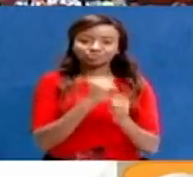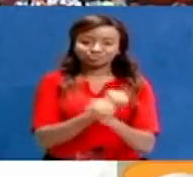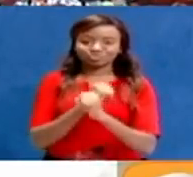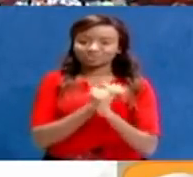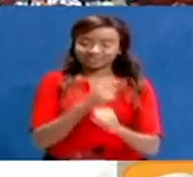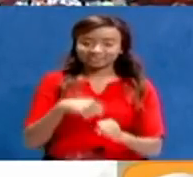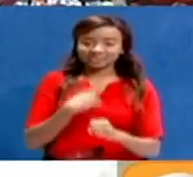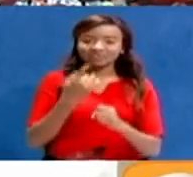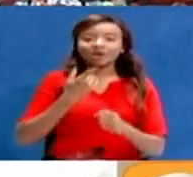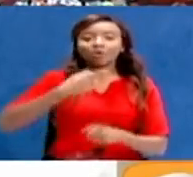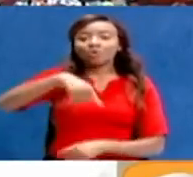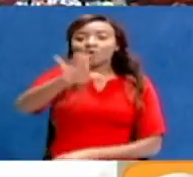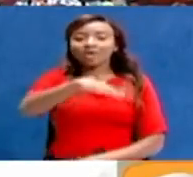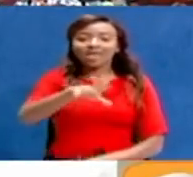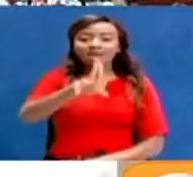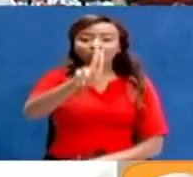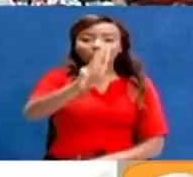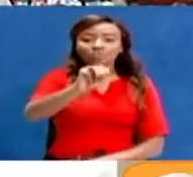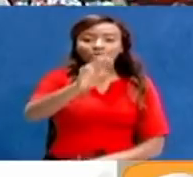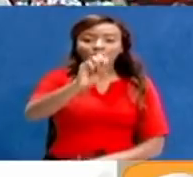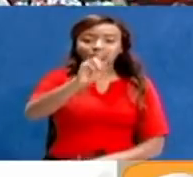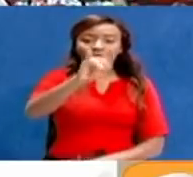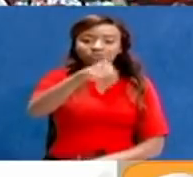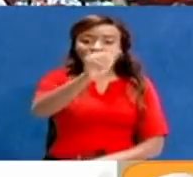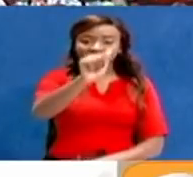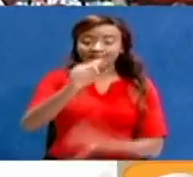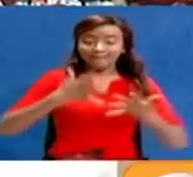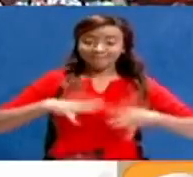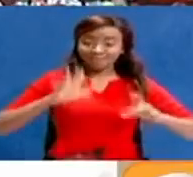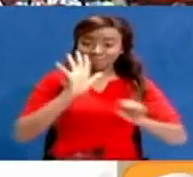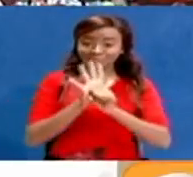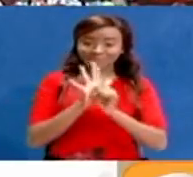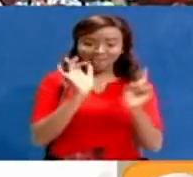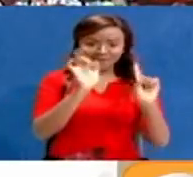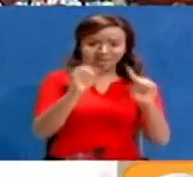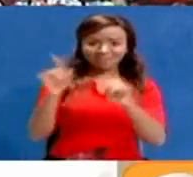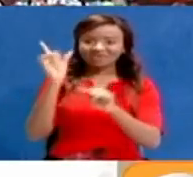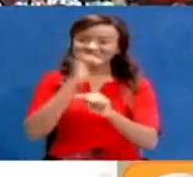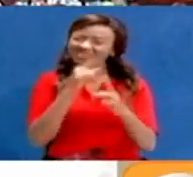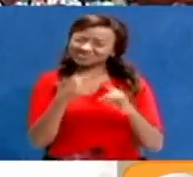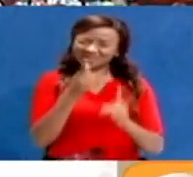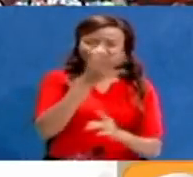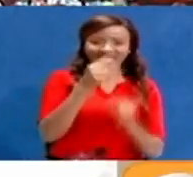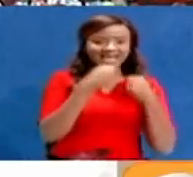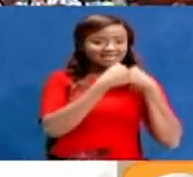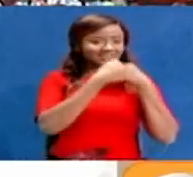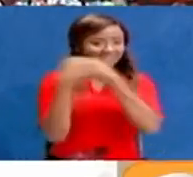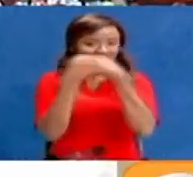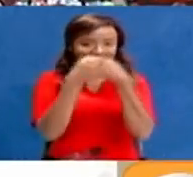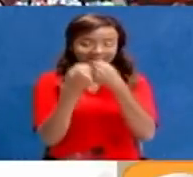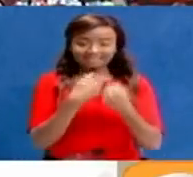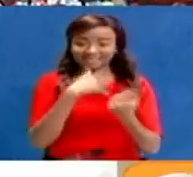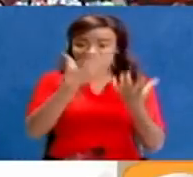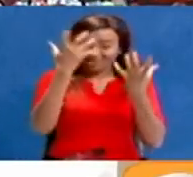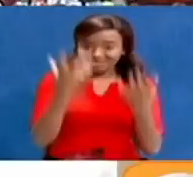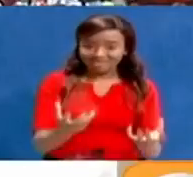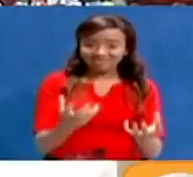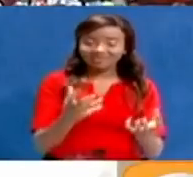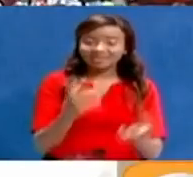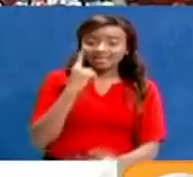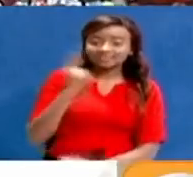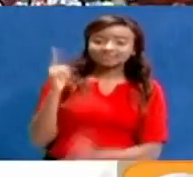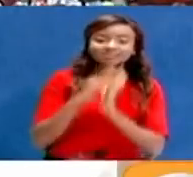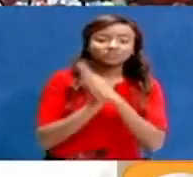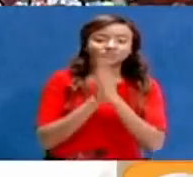limepelekwa katika mtaa wa Umoja ambapo mamia wenyeji walijitokeza licha ya changamoto ya uhaba wa vifaa vya kupima. Mwanahabari wetu